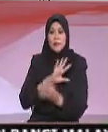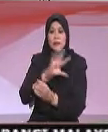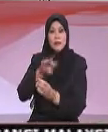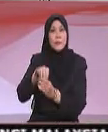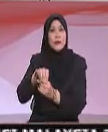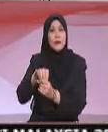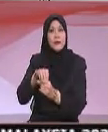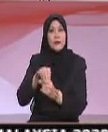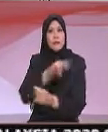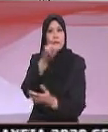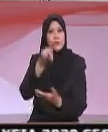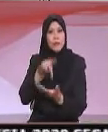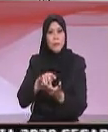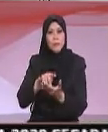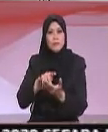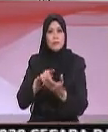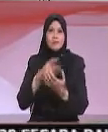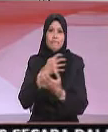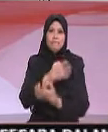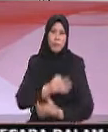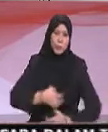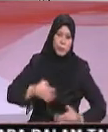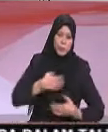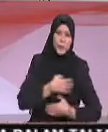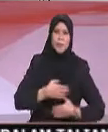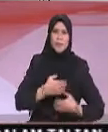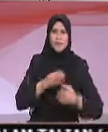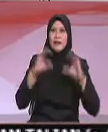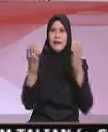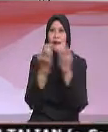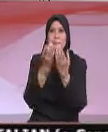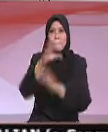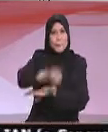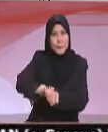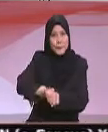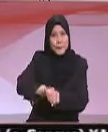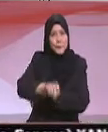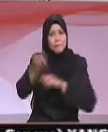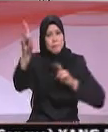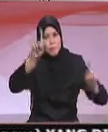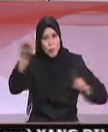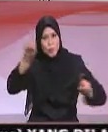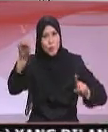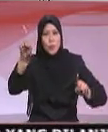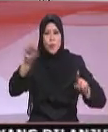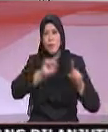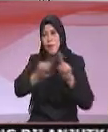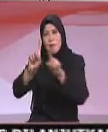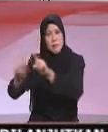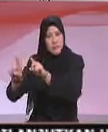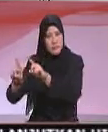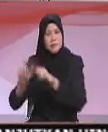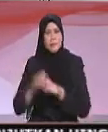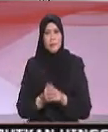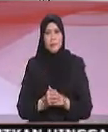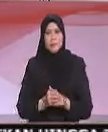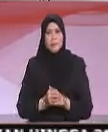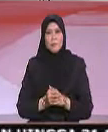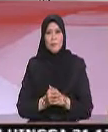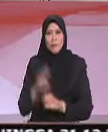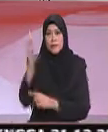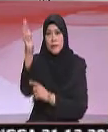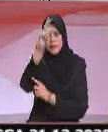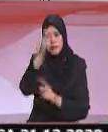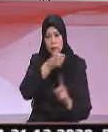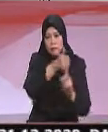membabitkan pusat hiburan seperti kelab malam, pub dan lain-lain. Arahan daripada kajian